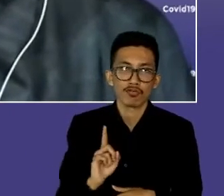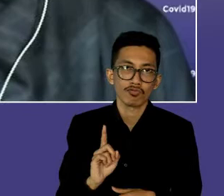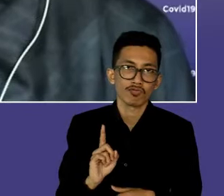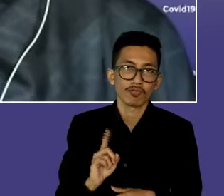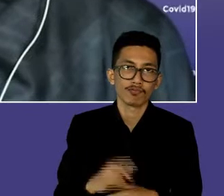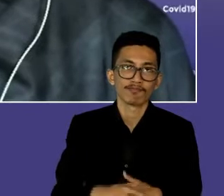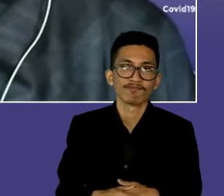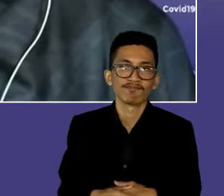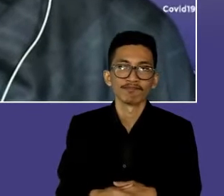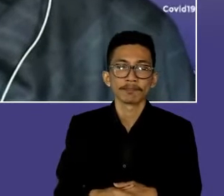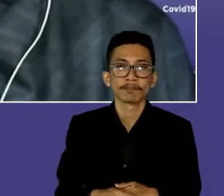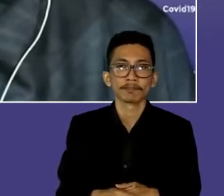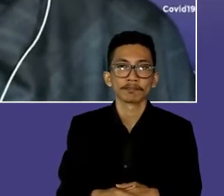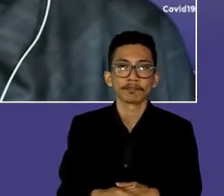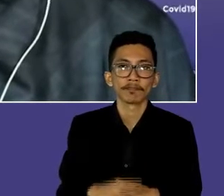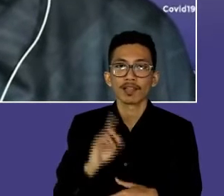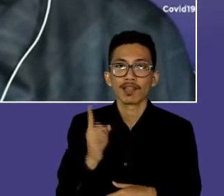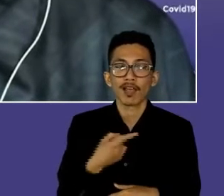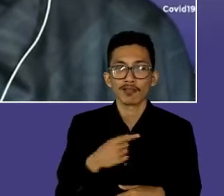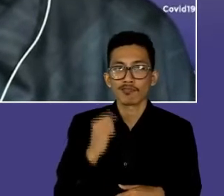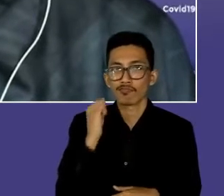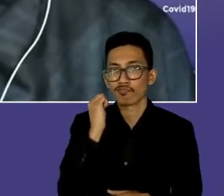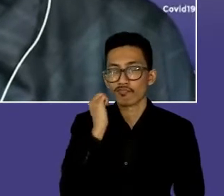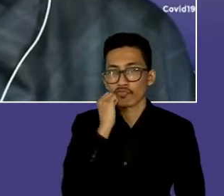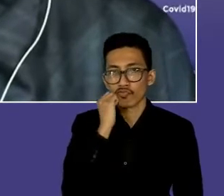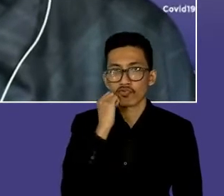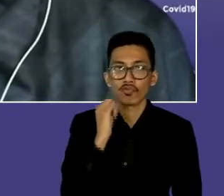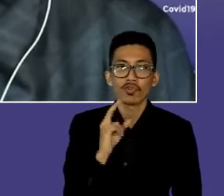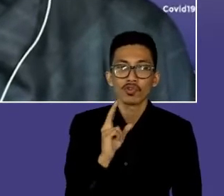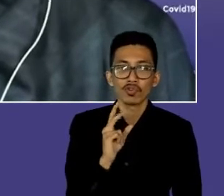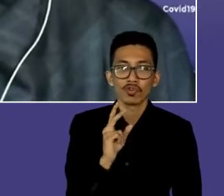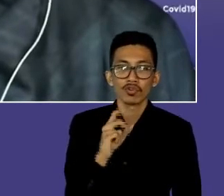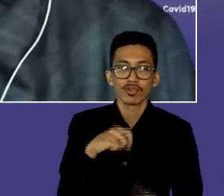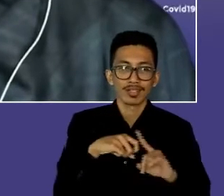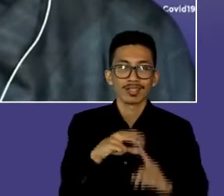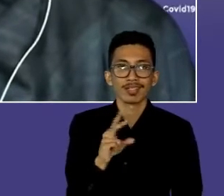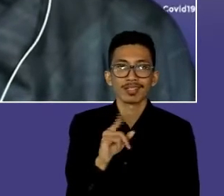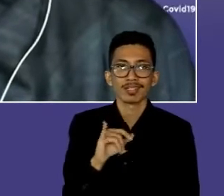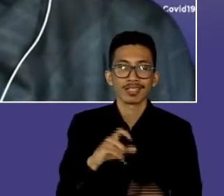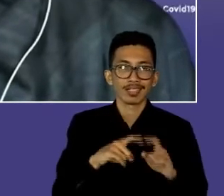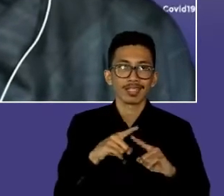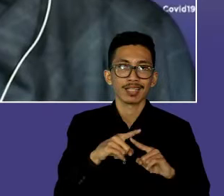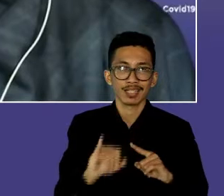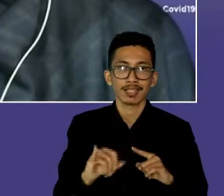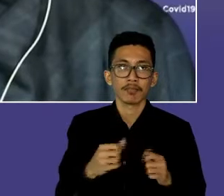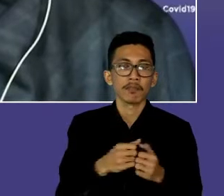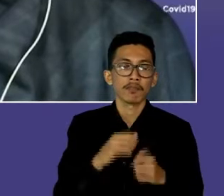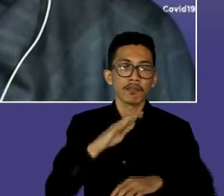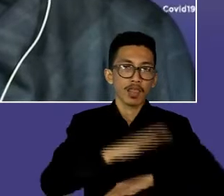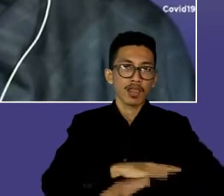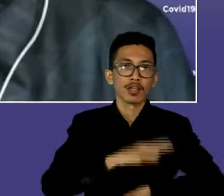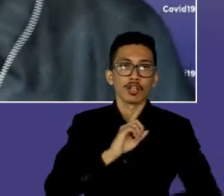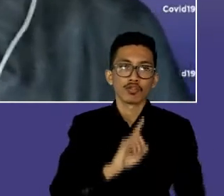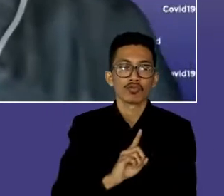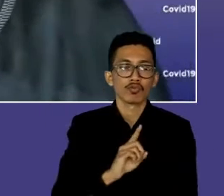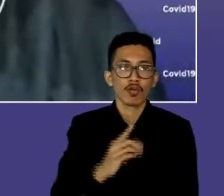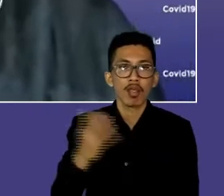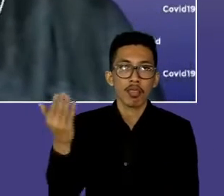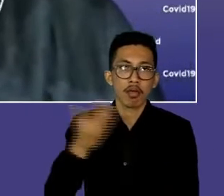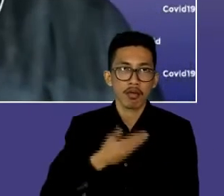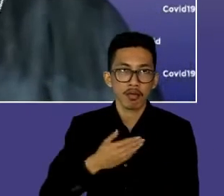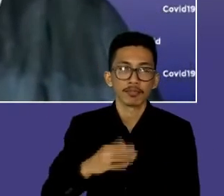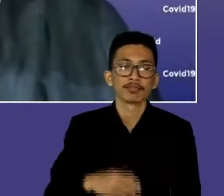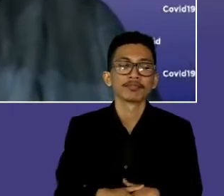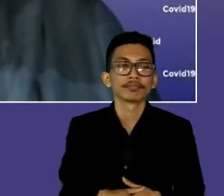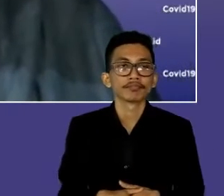selesaikan acara ini dari Mbak Kristi nih ya. Mbak Kristi dari Berita 1. Mbak Kristi menanyakan, gini pertanyaan, langkah